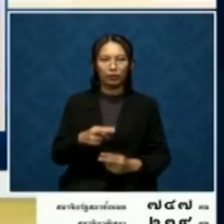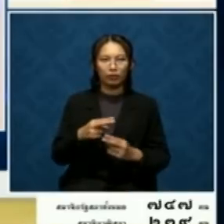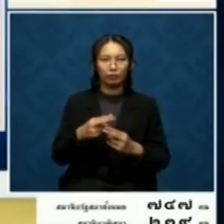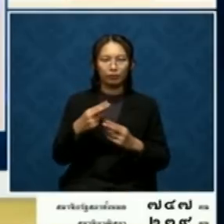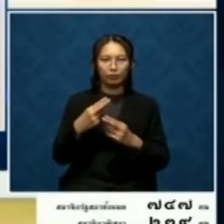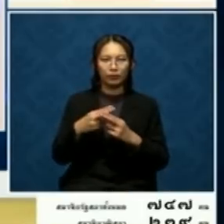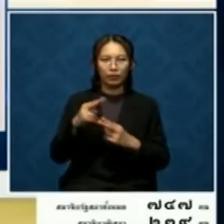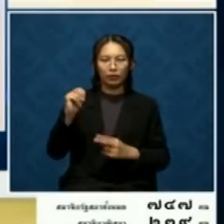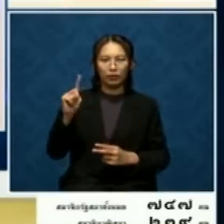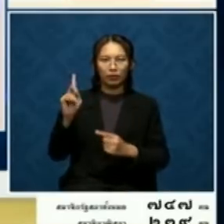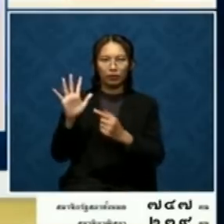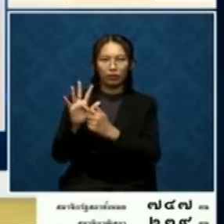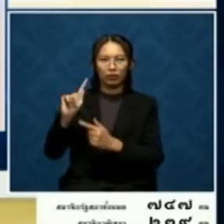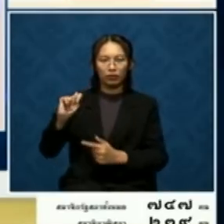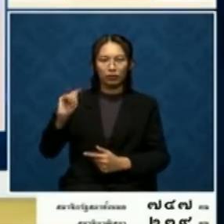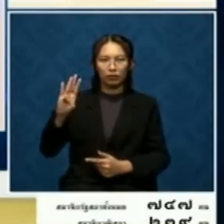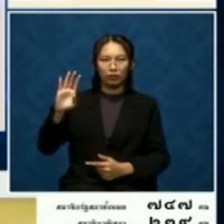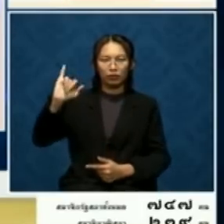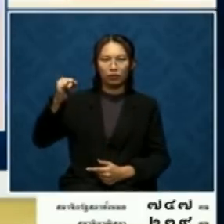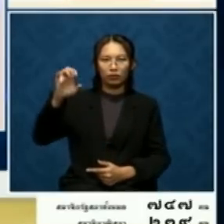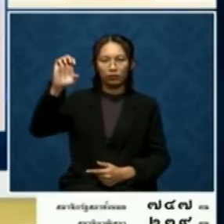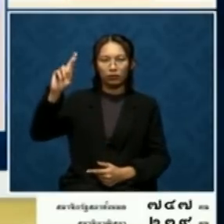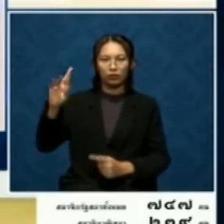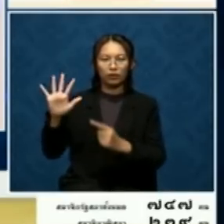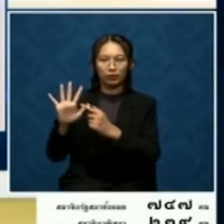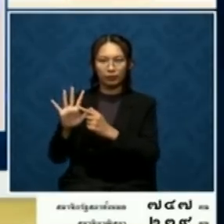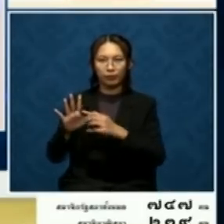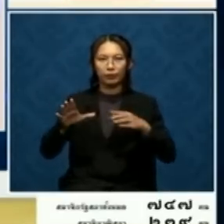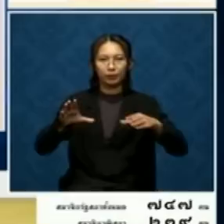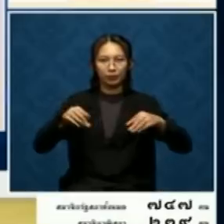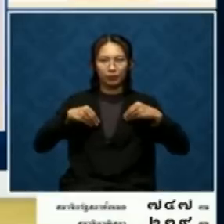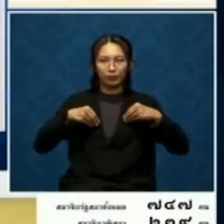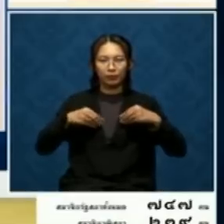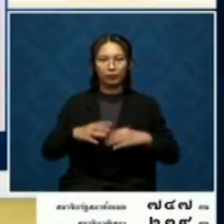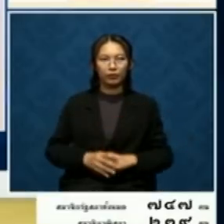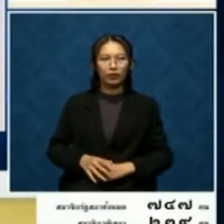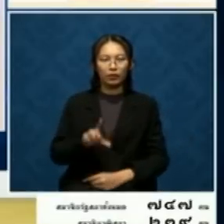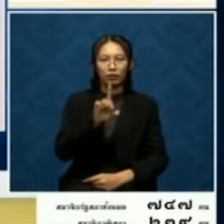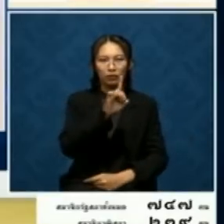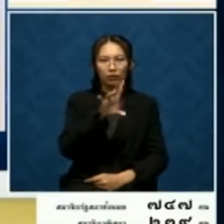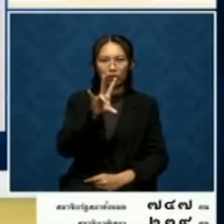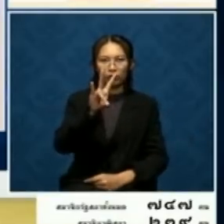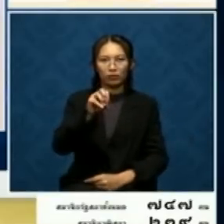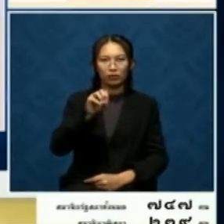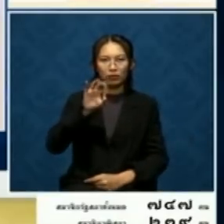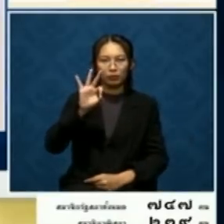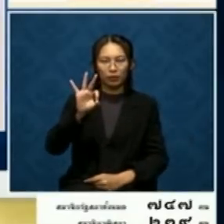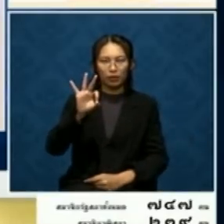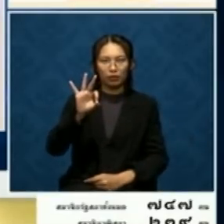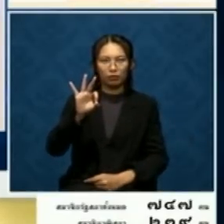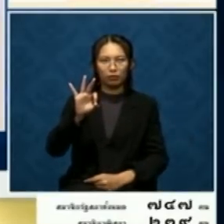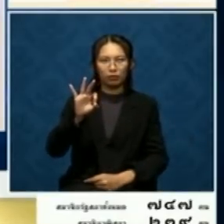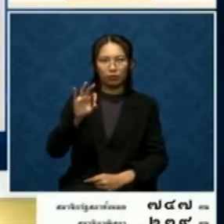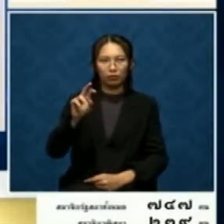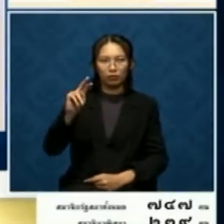ต่ที่เป็นเรื่องจริงแน่ๆก็คือ11พักเนี่ยแถลงเมื่อวานนะคราวนี้ถ้าเราดูแนวโน้มความเป็นไปได้เนี่ยพักแกนนำเขาก็ต้องดูแลเรื่องของเศรษฐกิจ